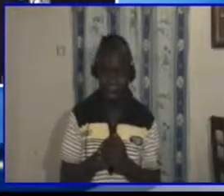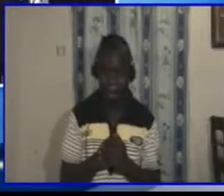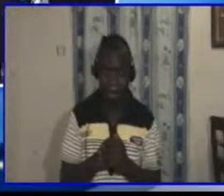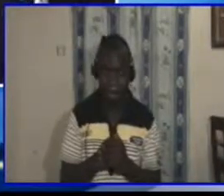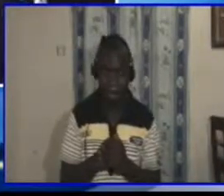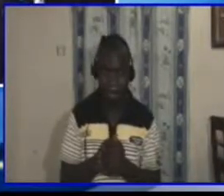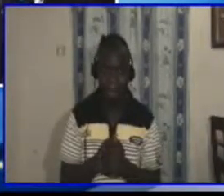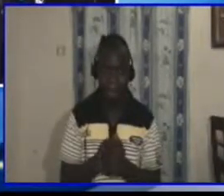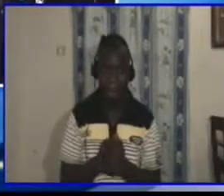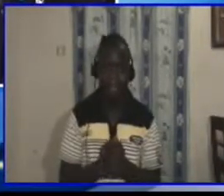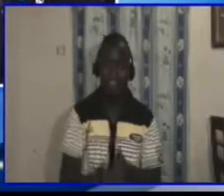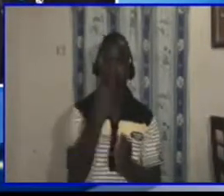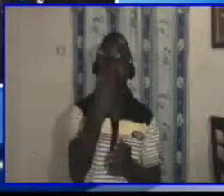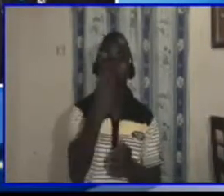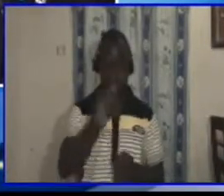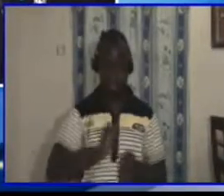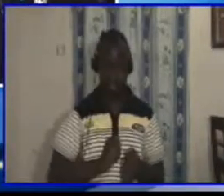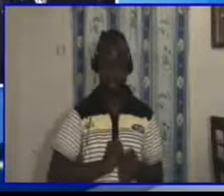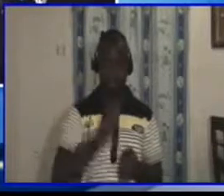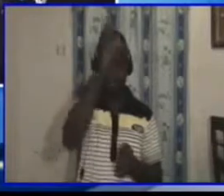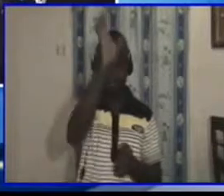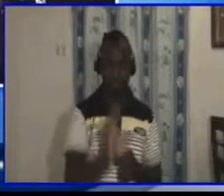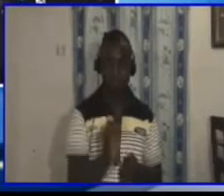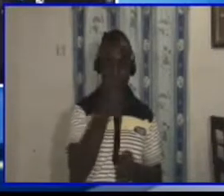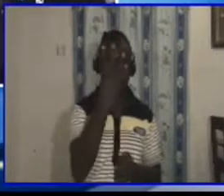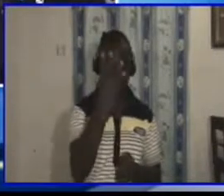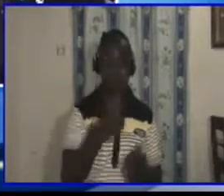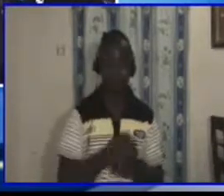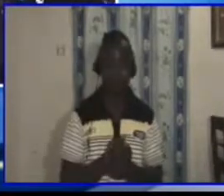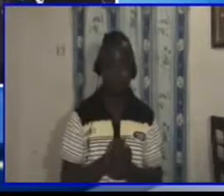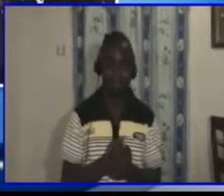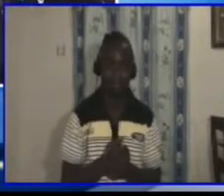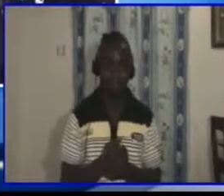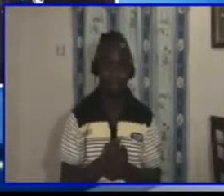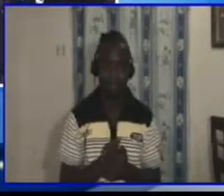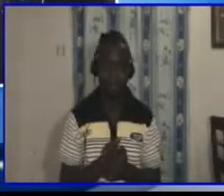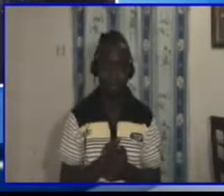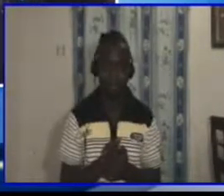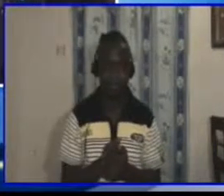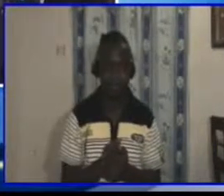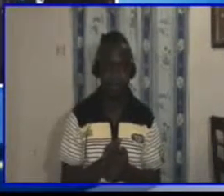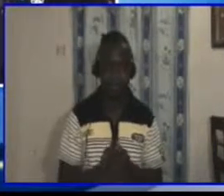ma noi dobbiamo predicare la parola di dio